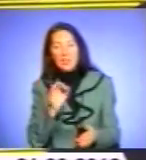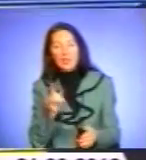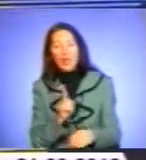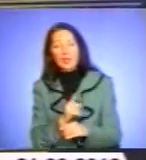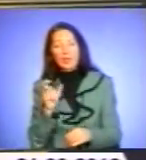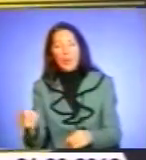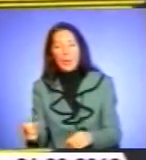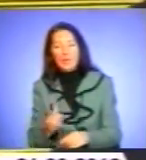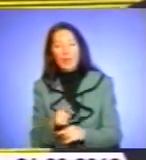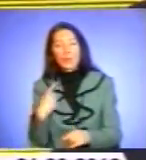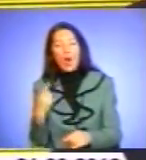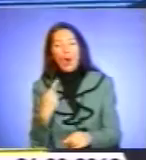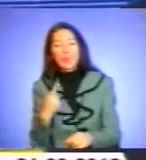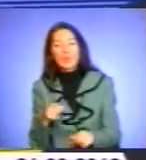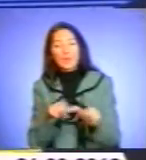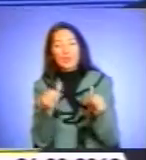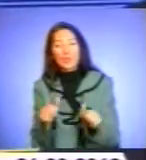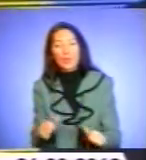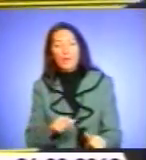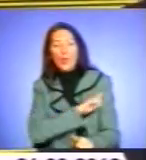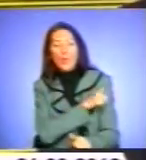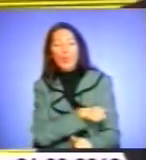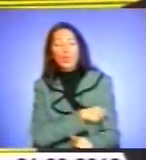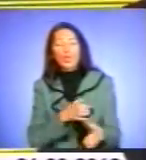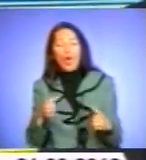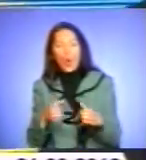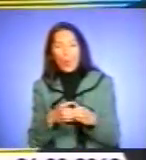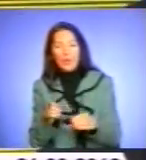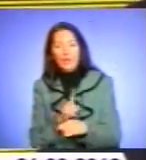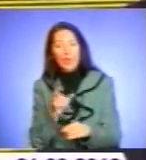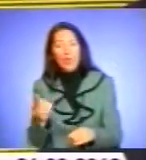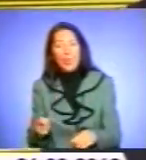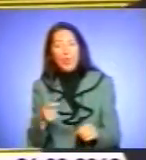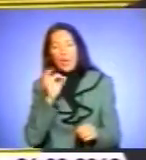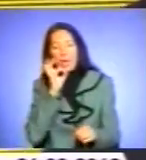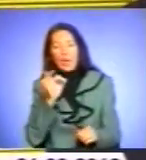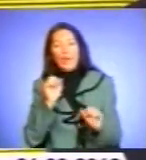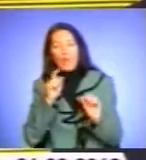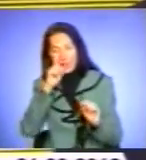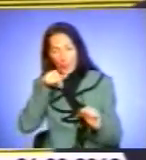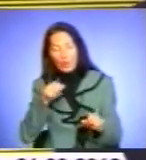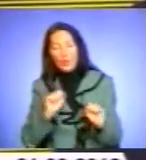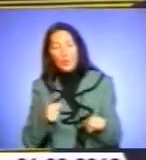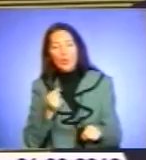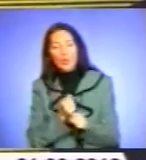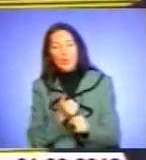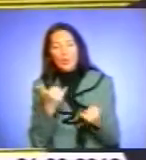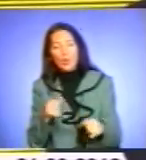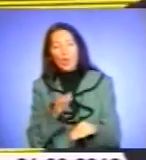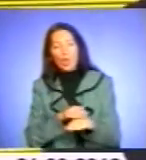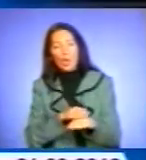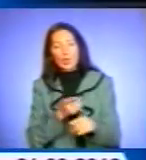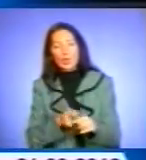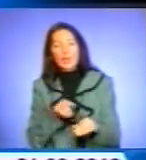в Тернопільській області сформована потужна команда. Тернополі кадри вміють, можуть працювати, і вони сьогодні це доказують на